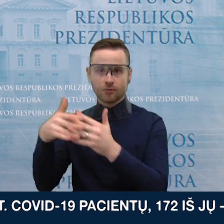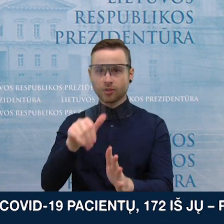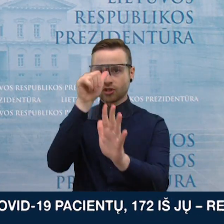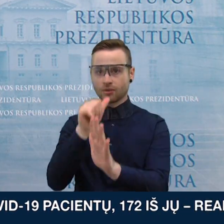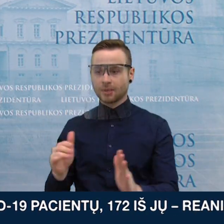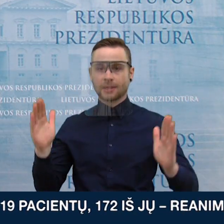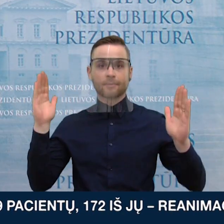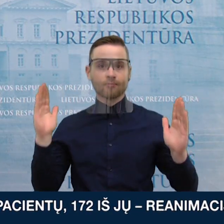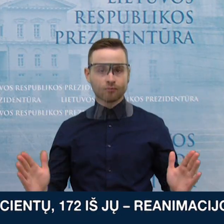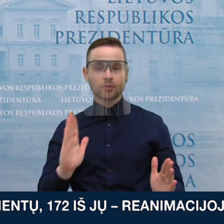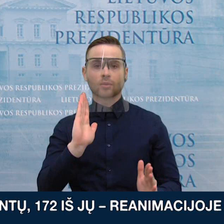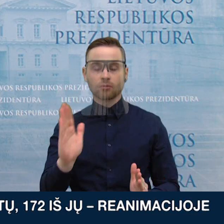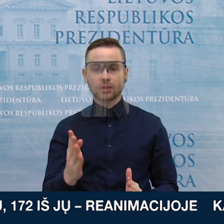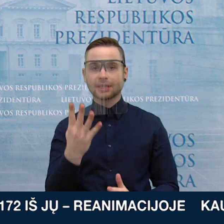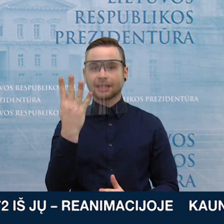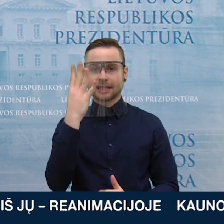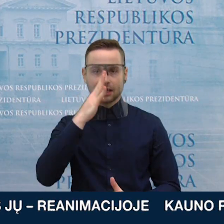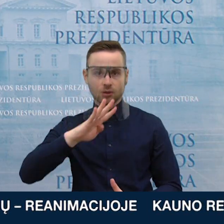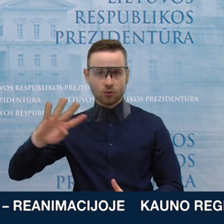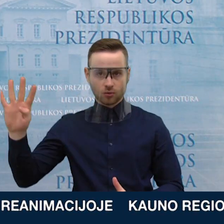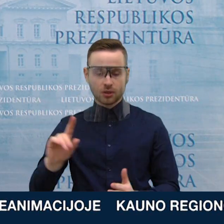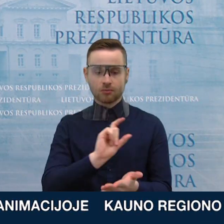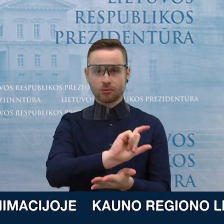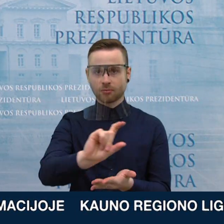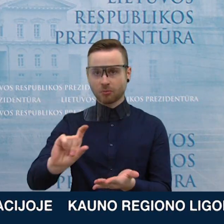ketvirtį sudarys 4 milijonus dozų.